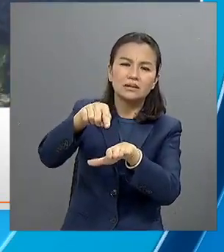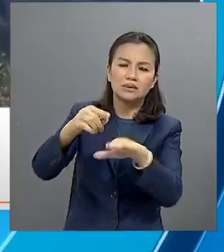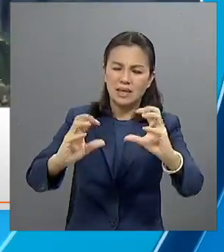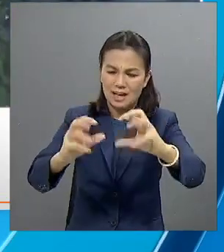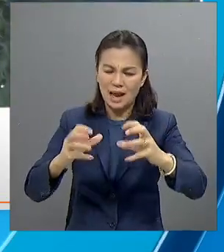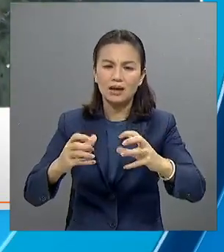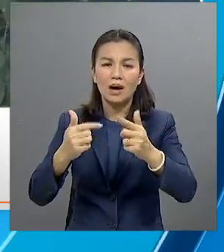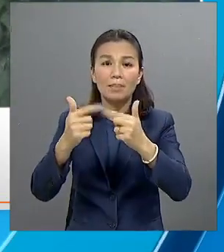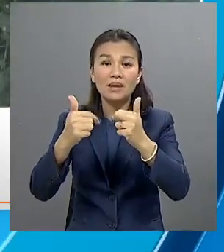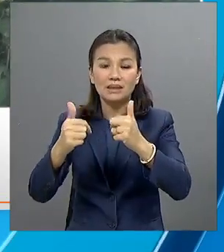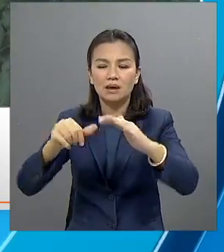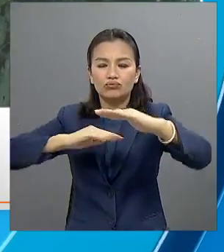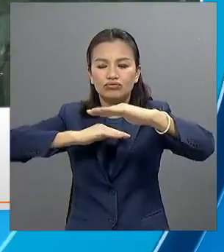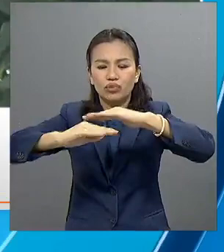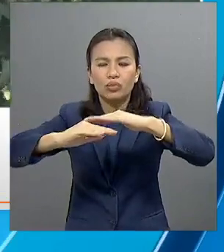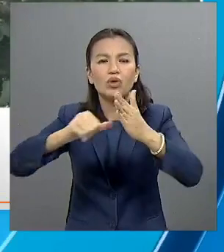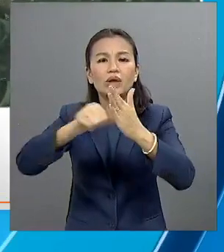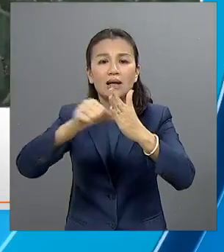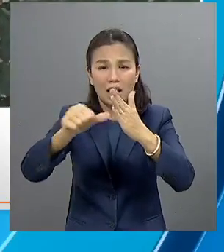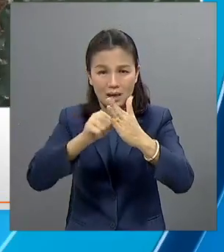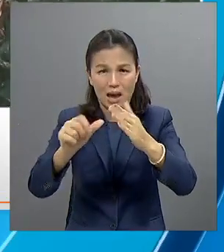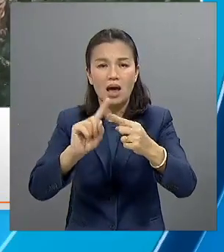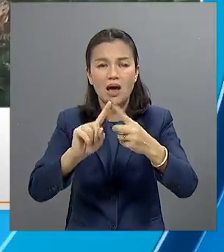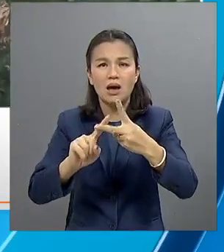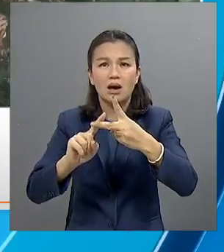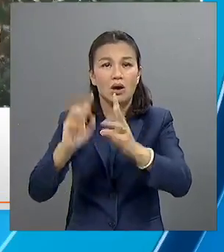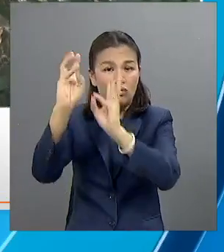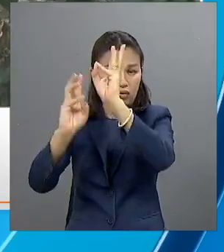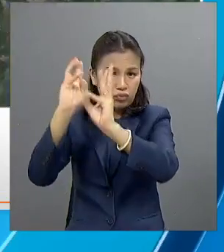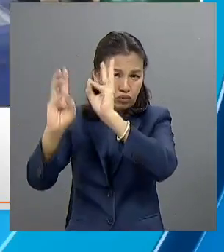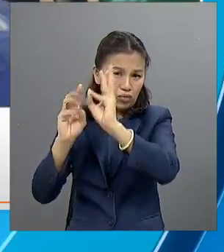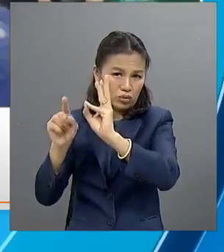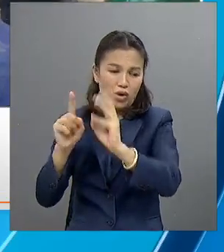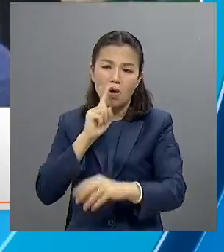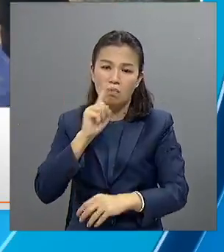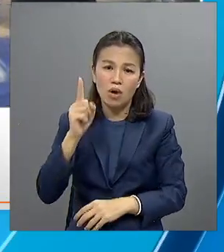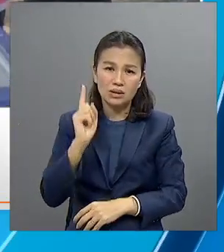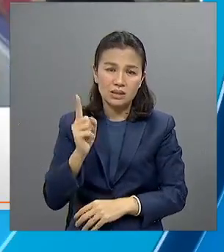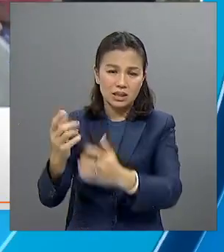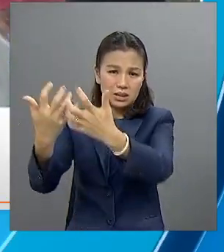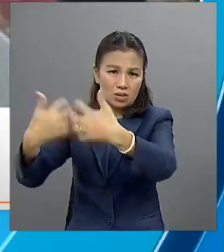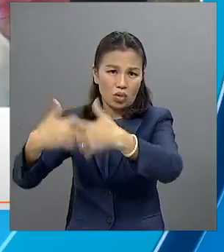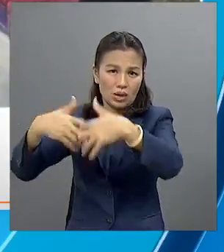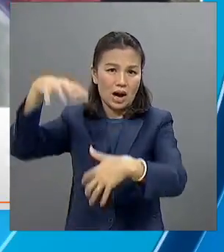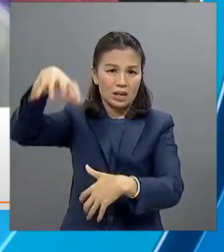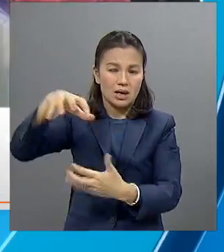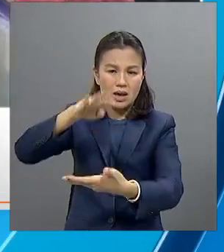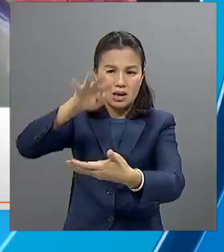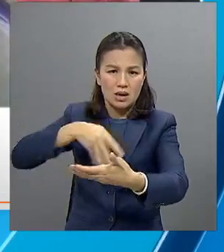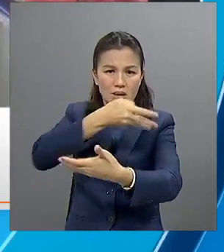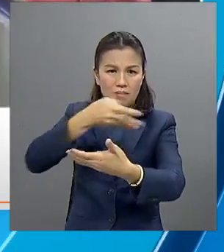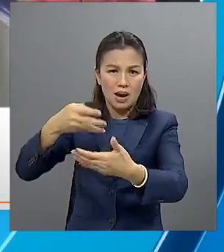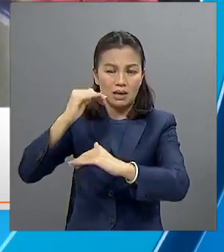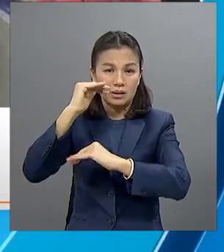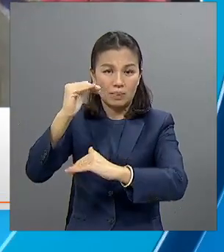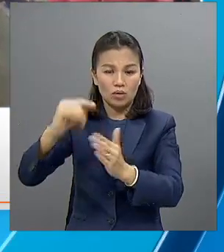ปกติเนี่ย ทางโรงงานเนี่ยเขาจะต้องมีมาตรการของเขาอยู่แล้วตามมาตรการที่เรากำหนดนะครับตั้งแต่เริ่มต้นเนี่ยก็